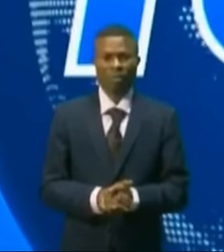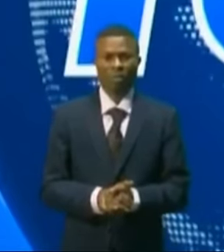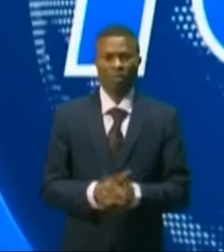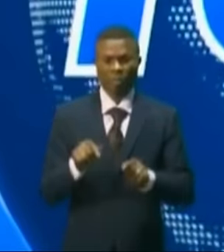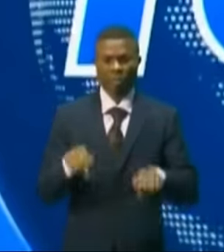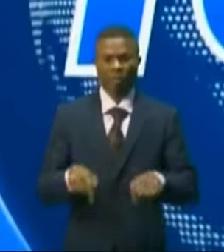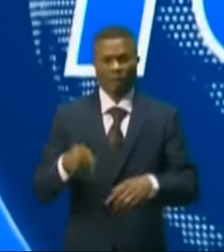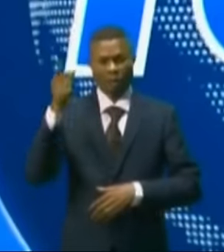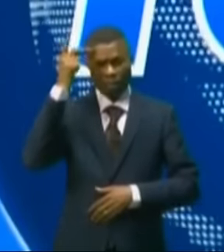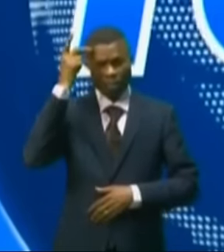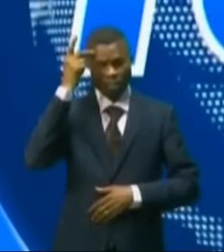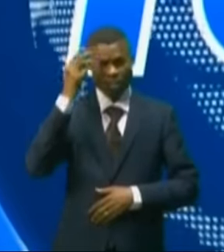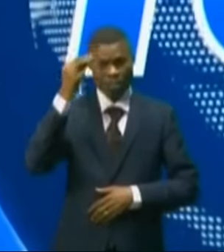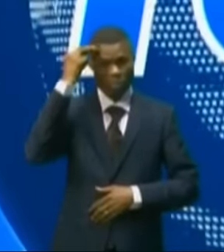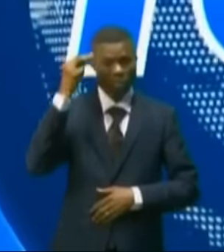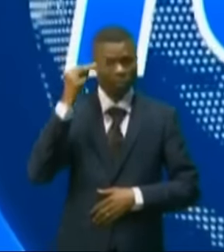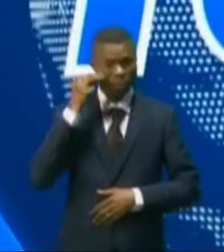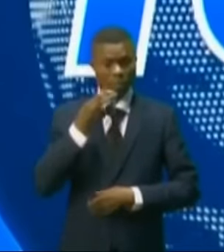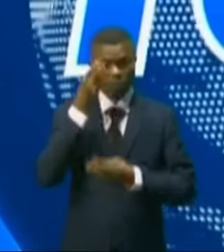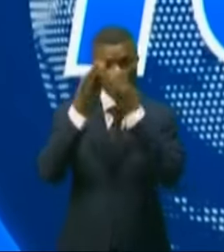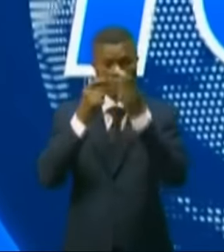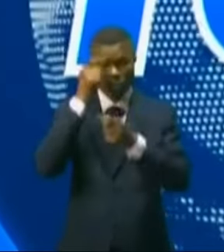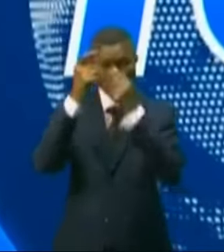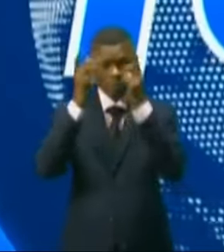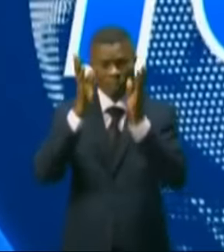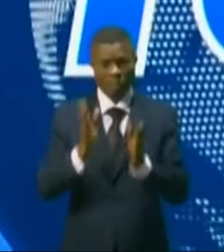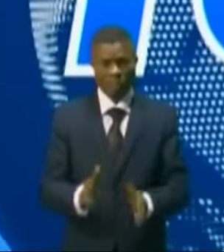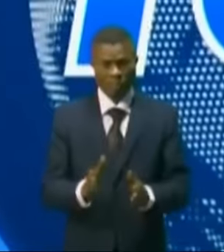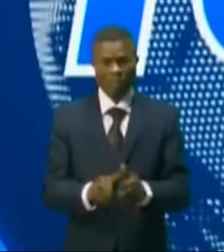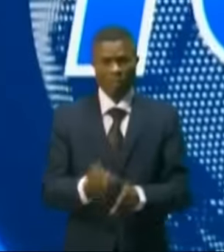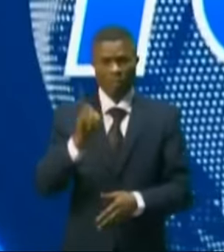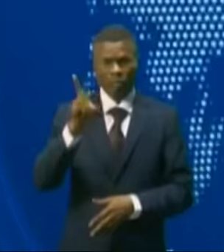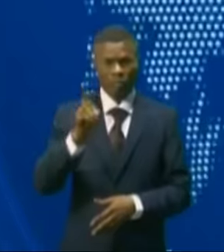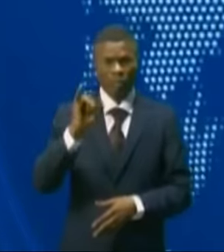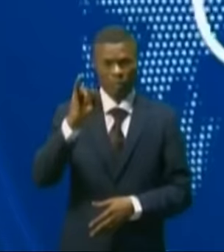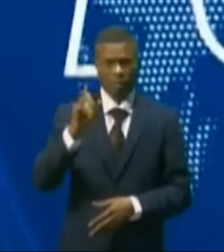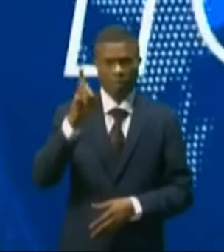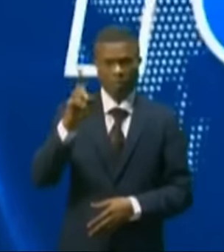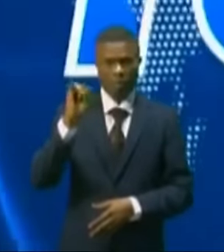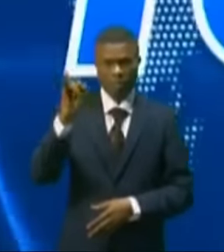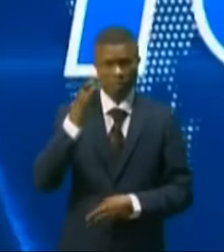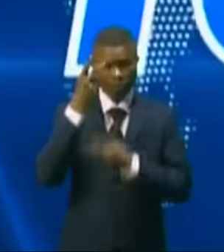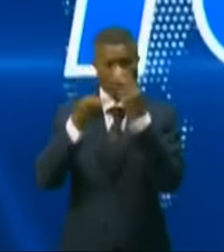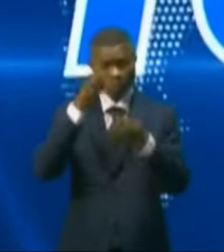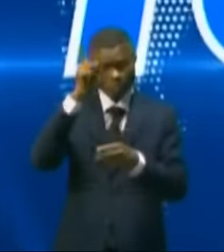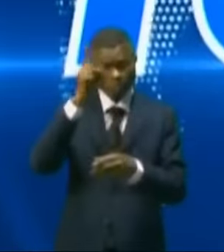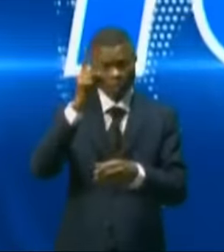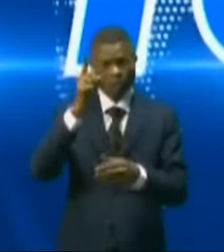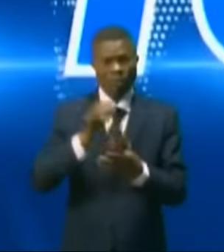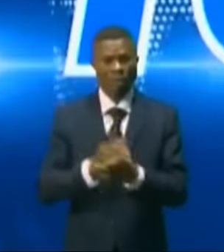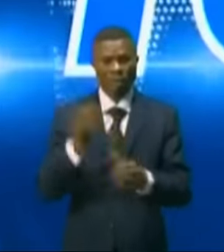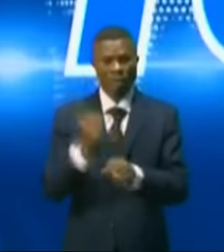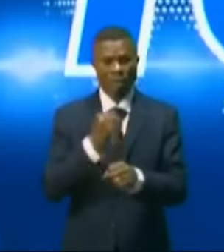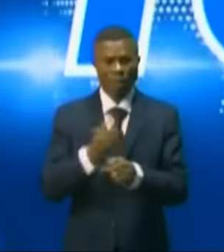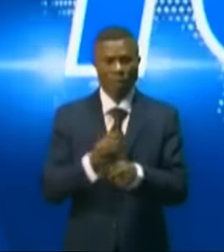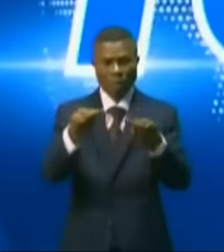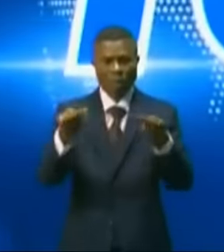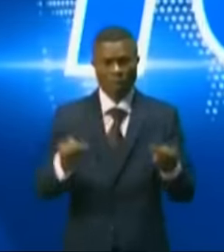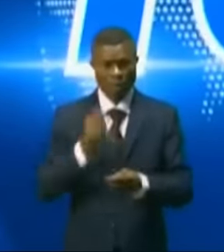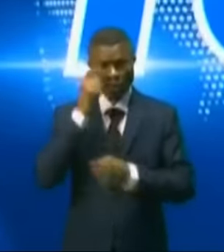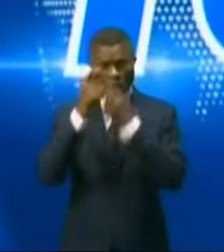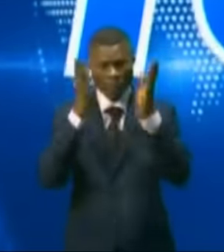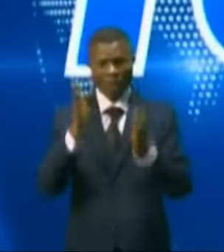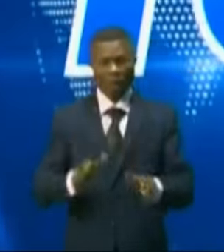Retour à Kinshasa où le ministre du tourisme Didier Pambia Nebianchou a effectué sa première visite de travail au site touristique